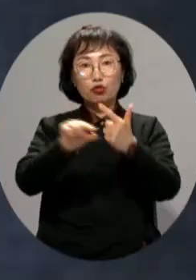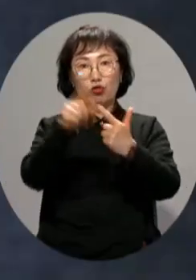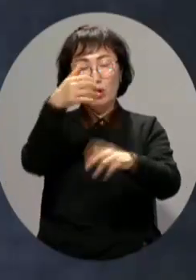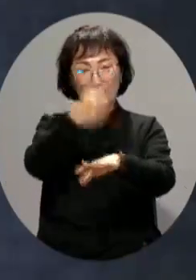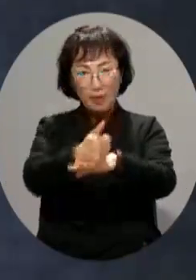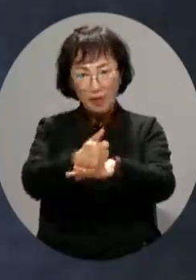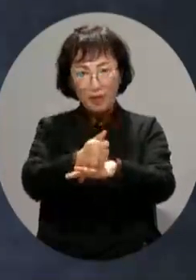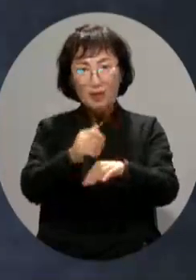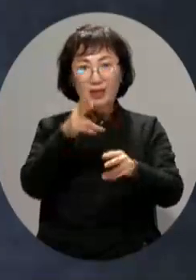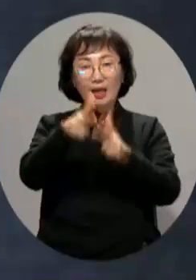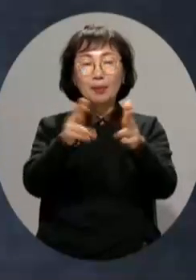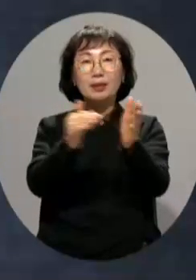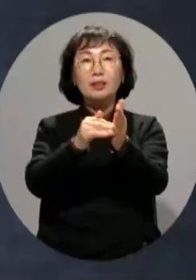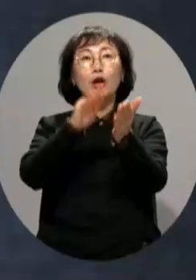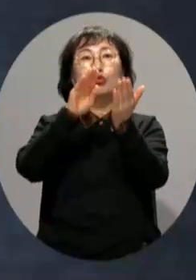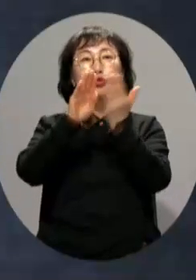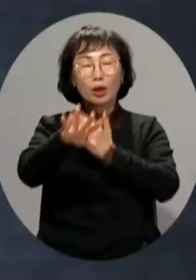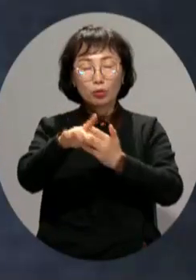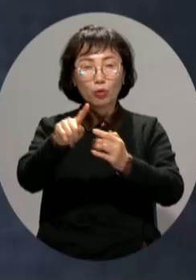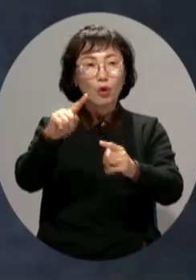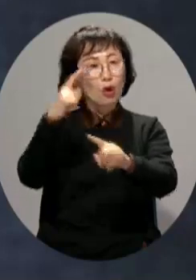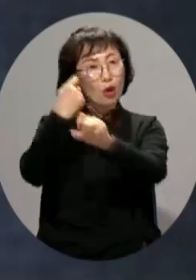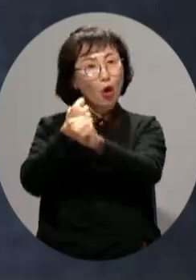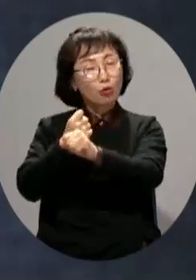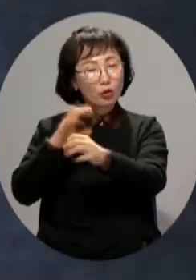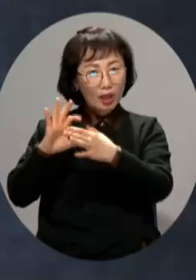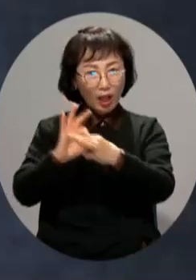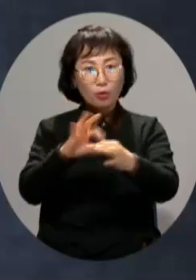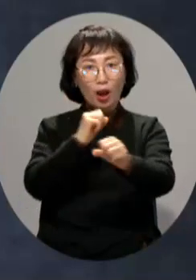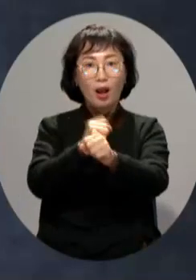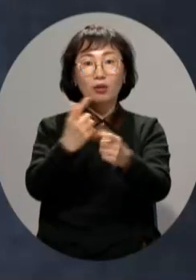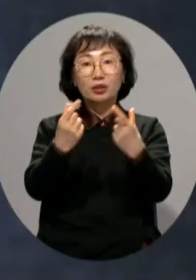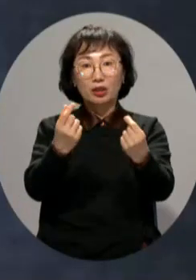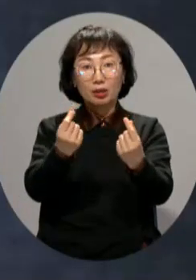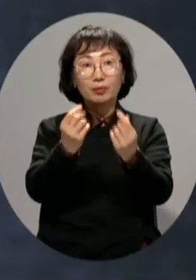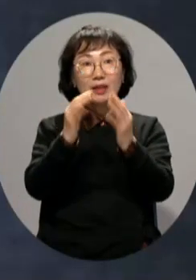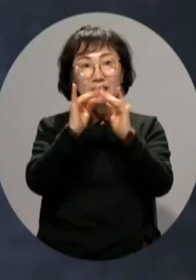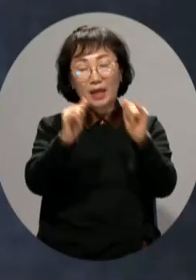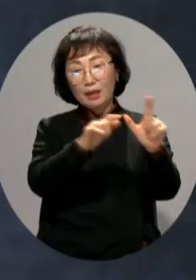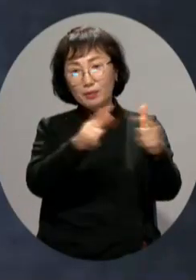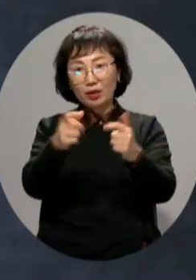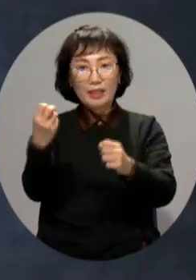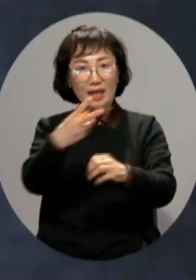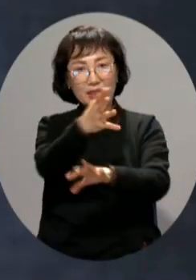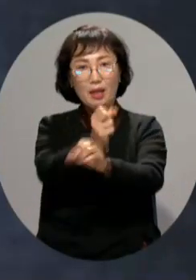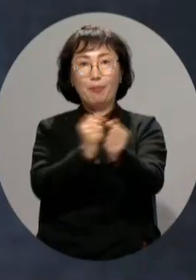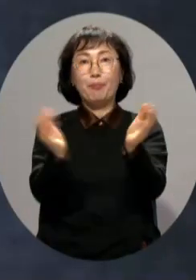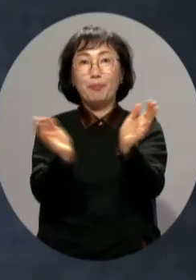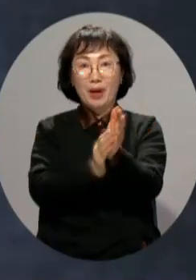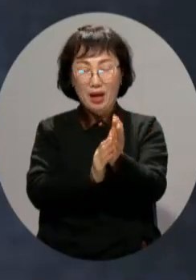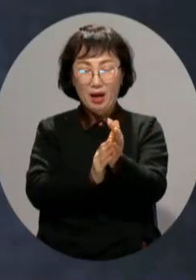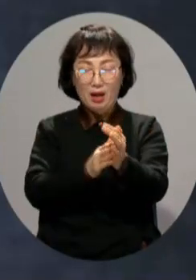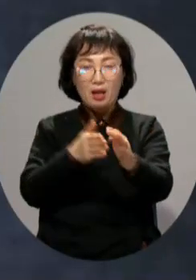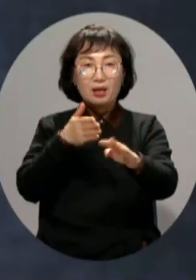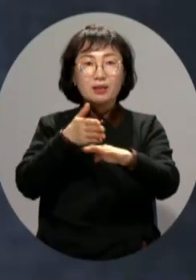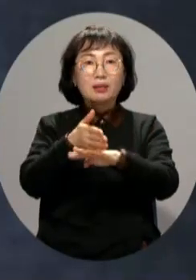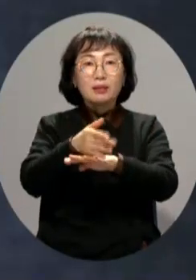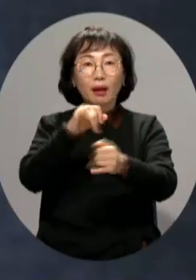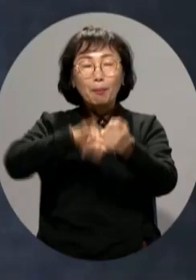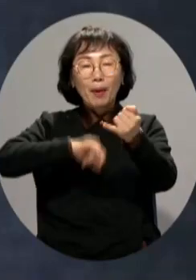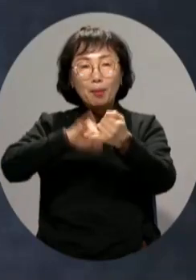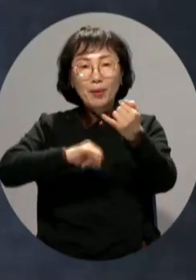사업 종료 뒤에도 연구가 진행되는 것처럼 여러 명의 기존 연구인력과의 재계약이 이뤄졌고 밀린 인근만